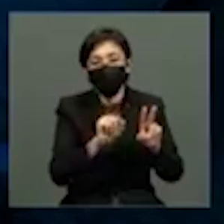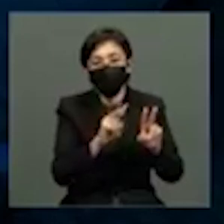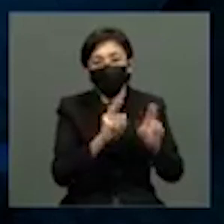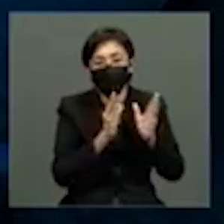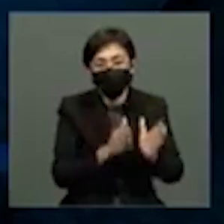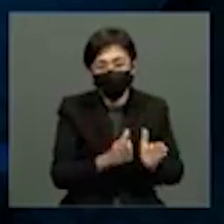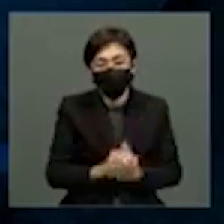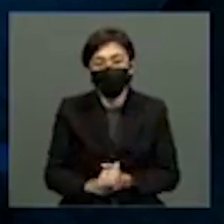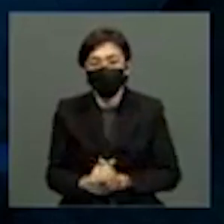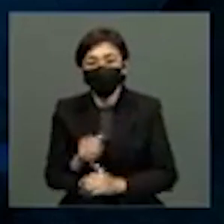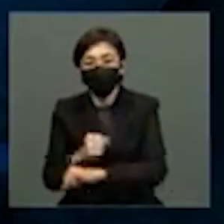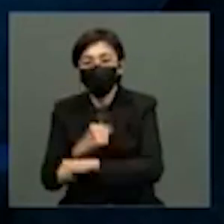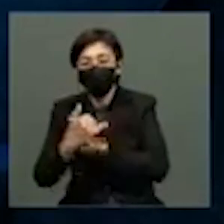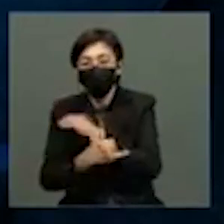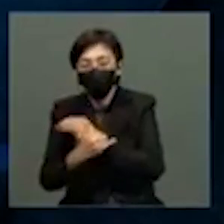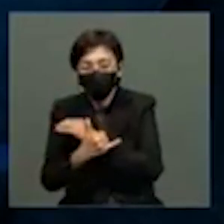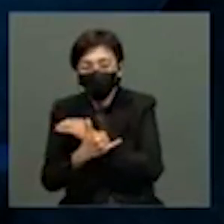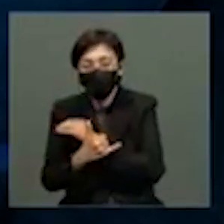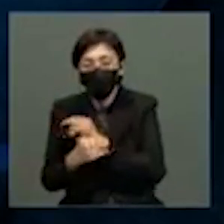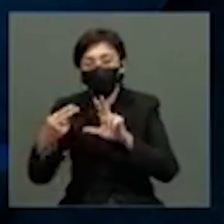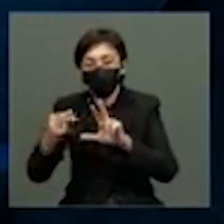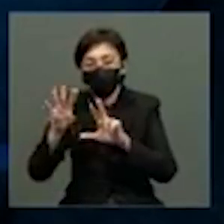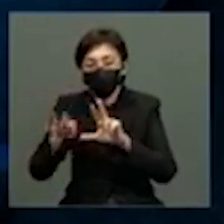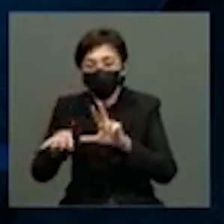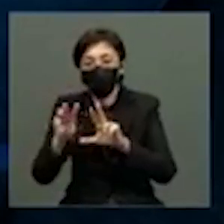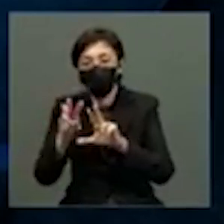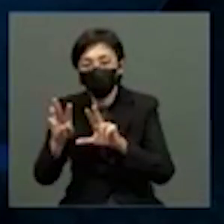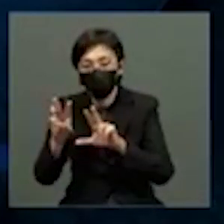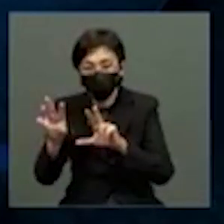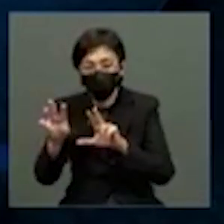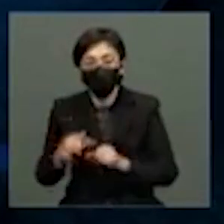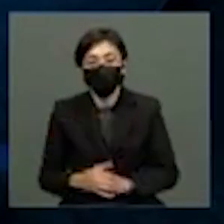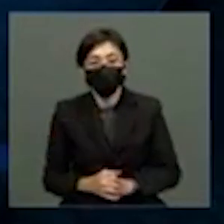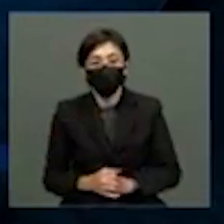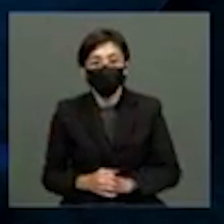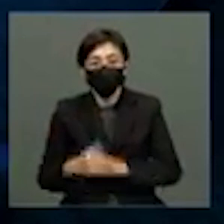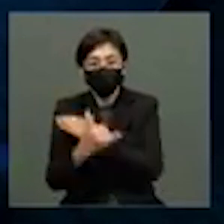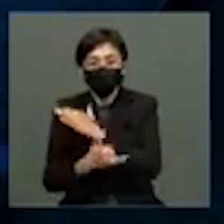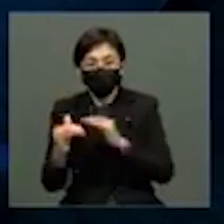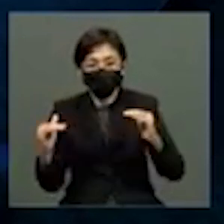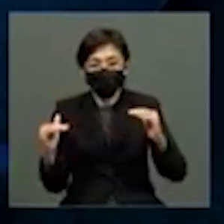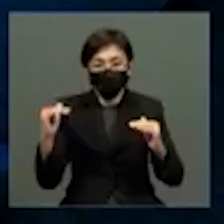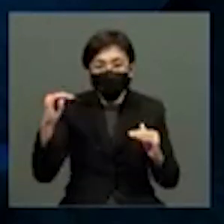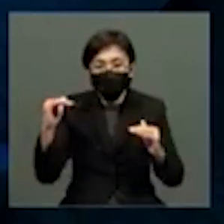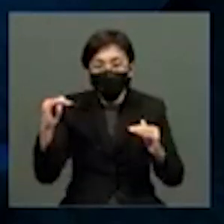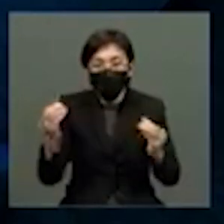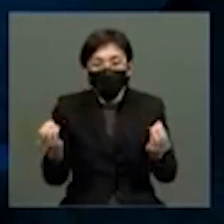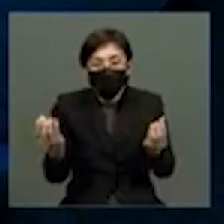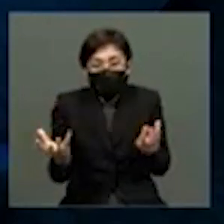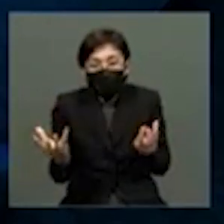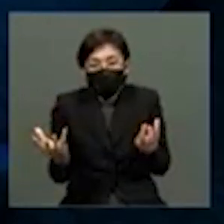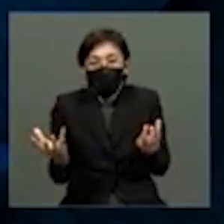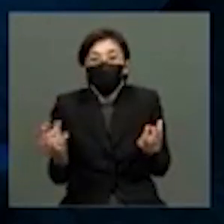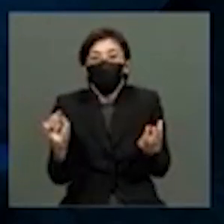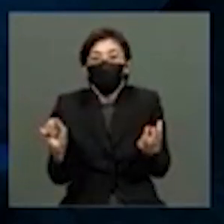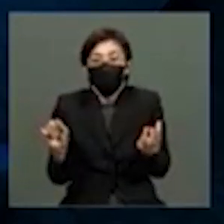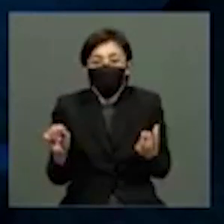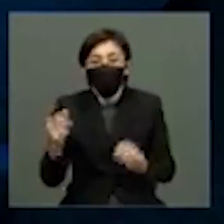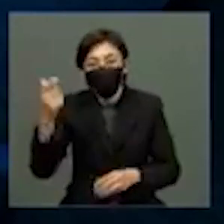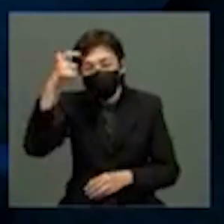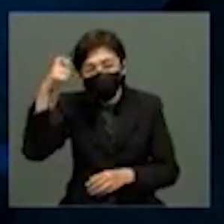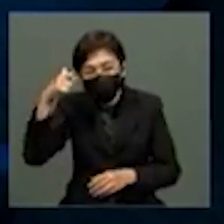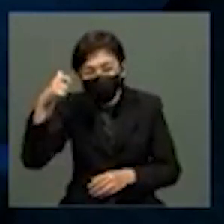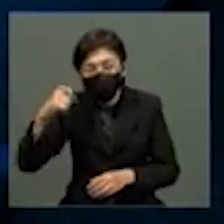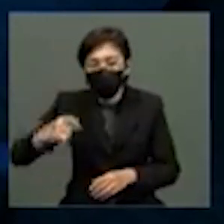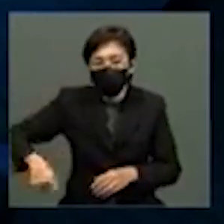24,612 เป็นต่างชาติอยู่ 34,600 ต่างชาติเยอะกว่านะครับก็คือที่เราได้รับทราบกันไม่ว่าจะเป็นเมียนมากั